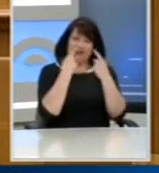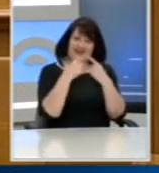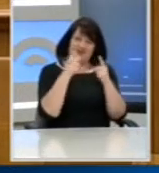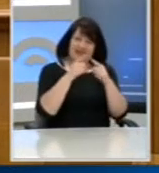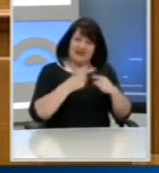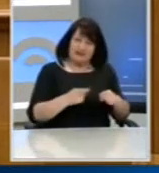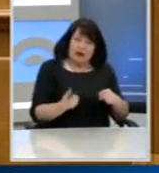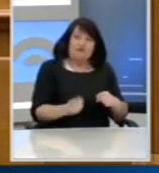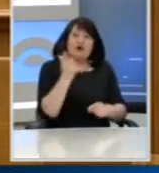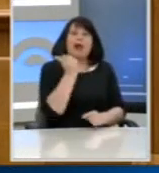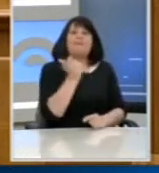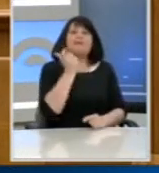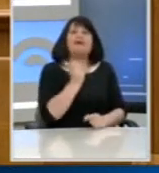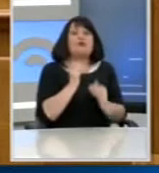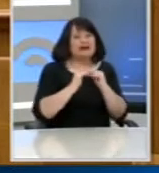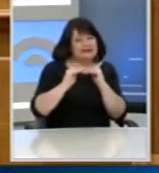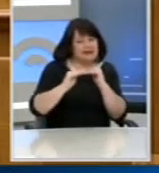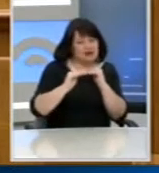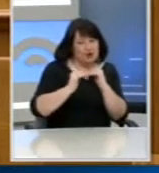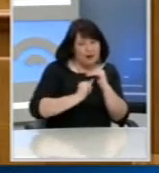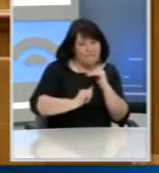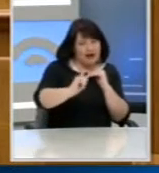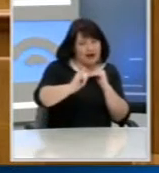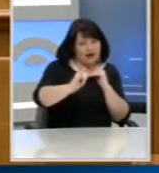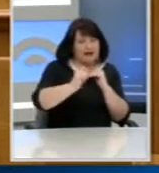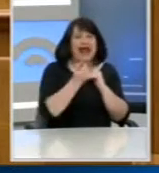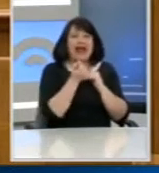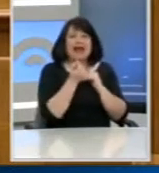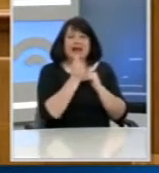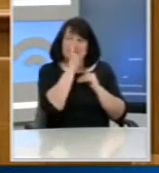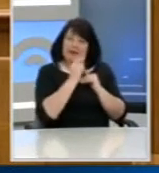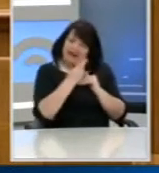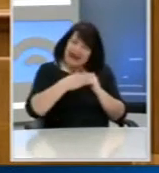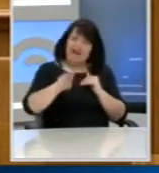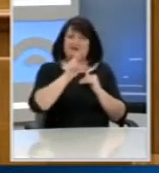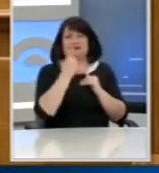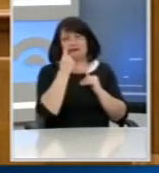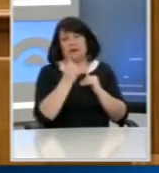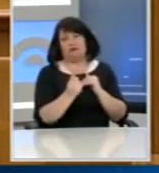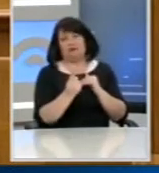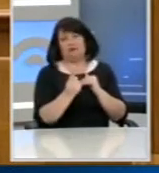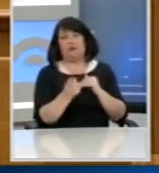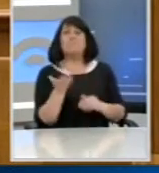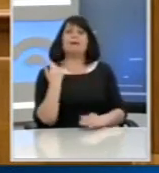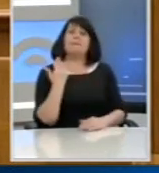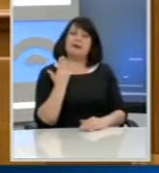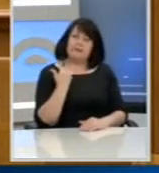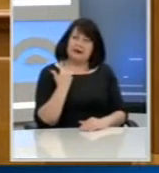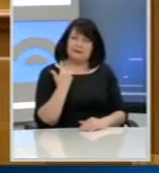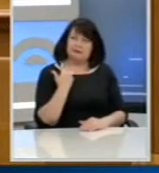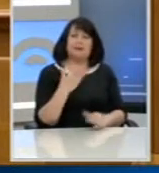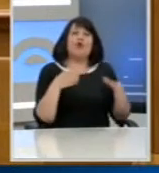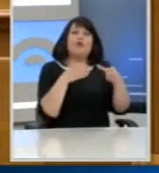του νέου επιδόματος Παραμεθωρίου, τα εν λόγω στελέχη θα δουν μια μικρή αλλά πραγματική αύξηση των αποδοχών τους. Πριν από λίγο, η